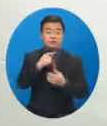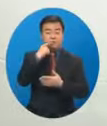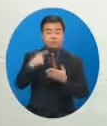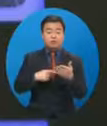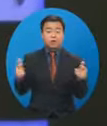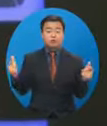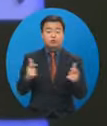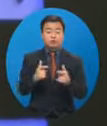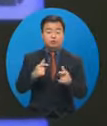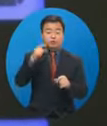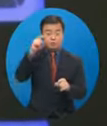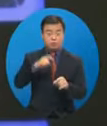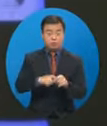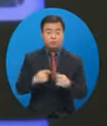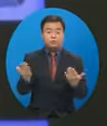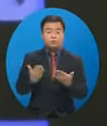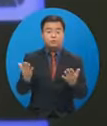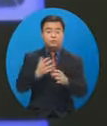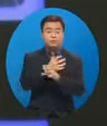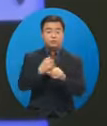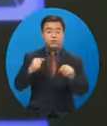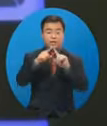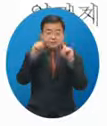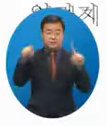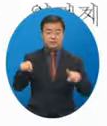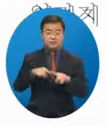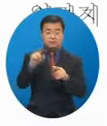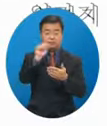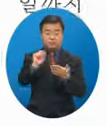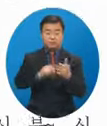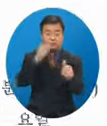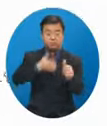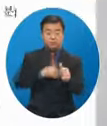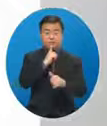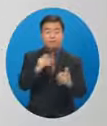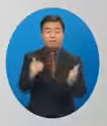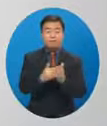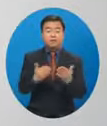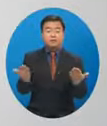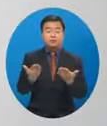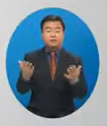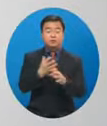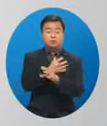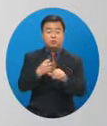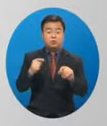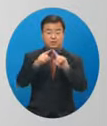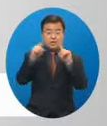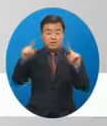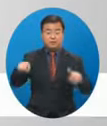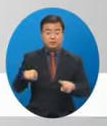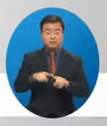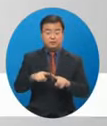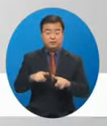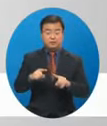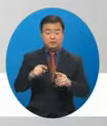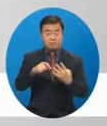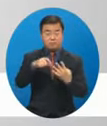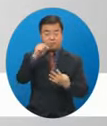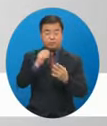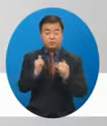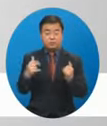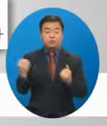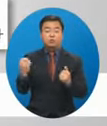반드시 근로계약서를 작성 하라 고 조언합니다 근로계약서 는 고용주와 알바생이 근로조건에 대해 합의하는